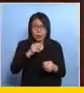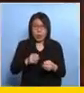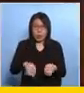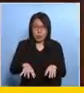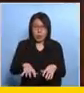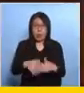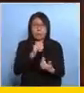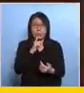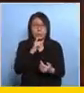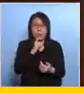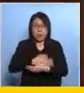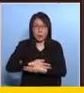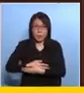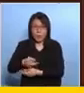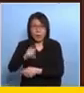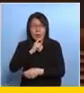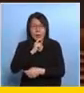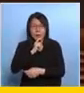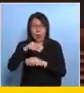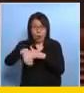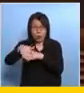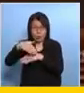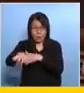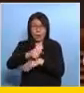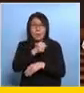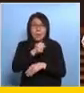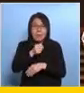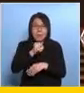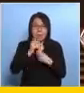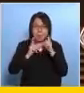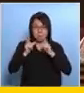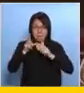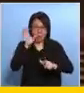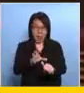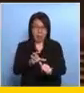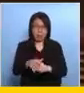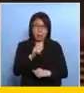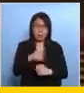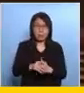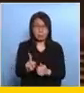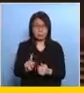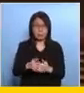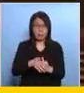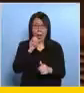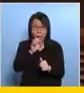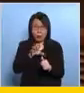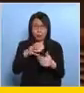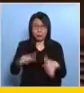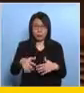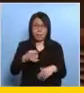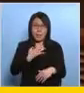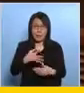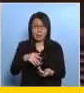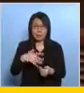咧，就出去咪兜嗰度，就七情上面嗰度鬧啦。點知佢未鬧完啦，主席你已經決